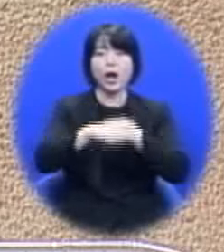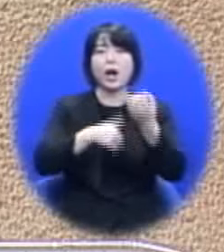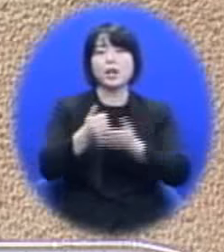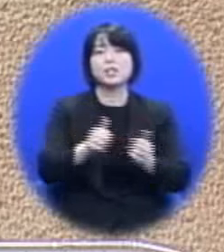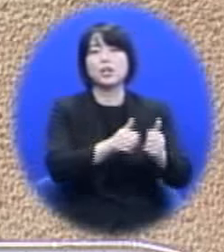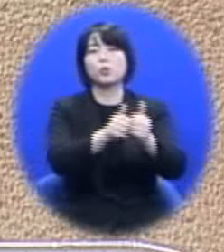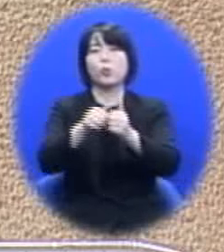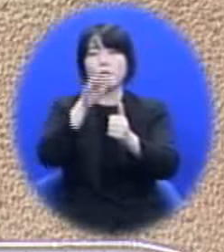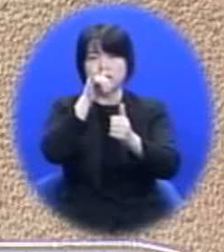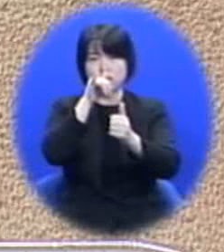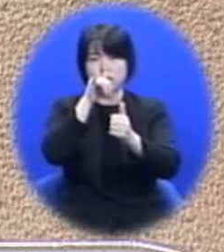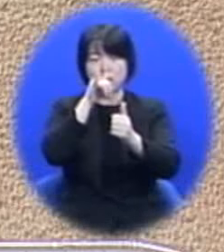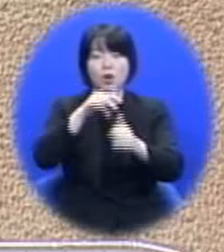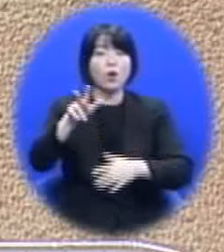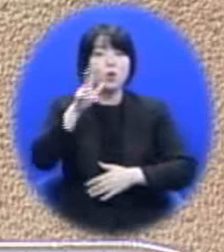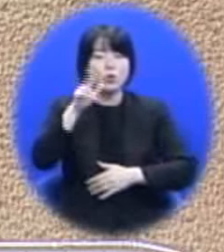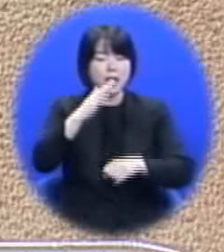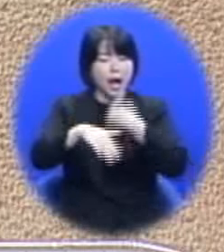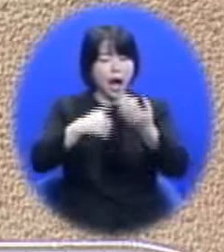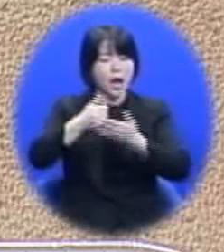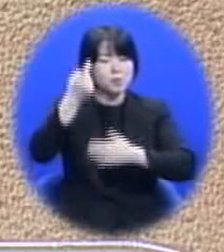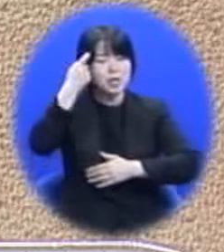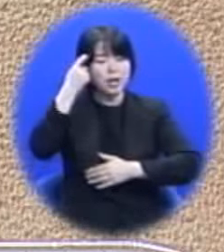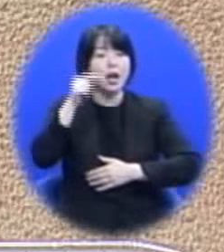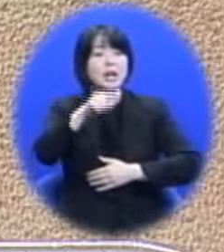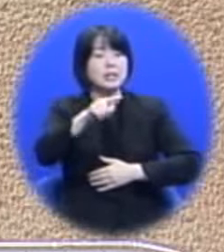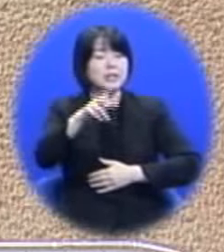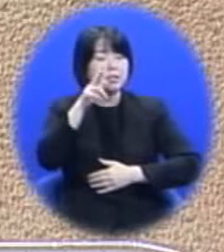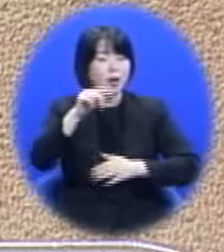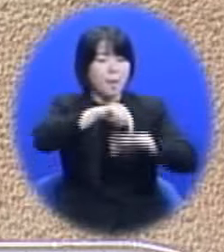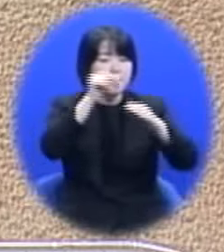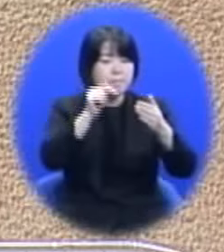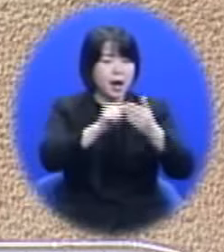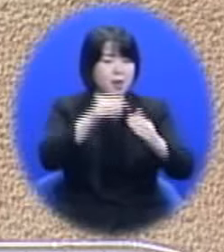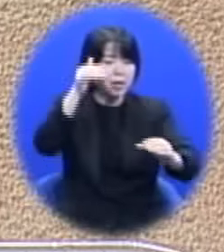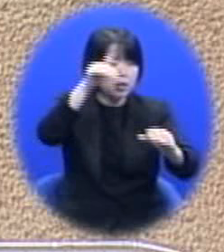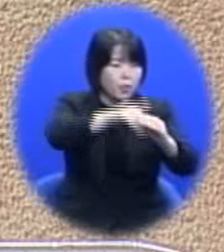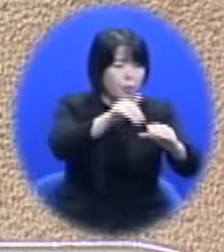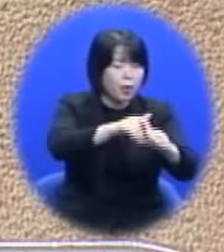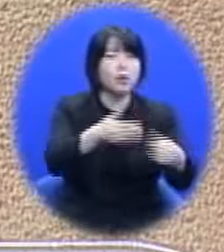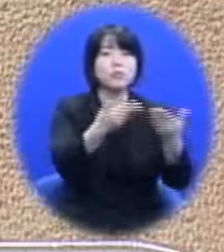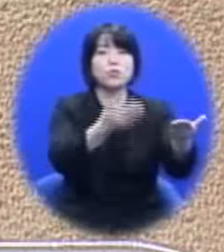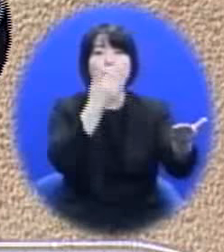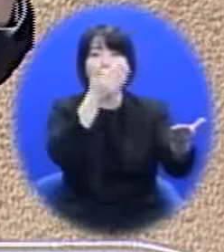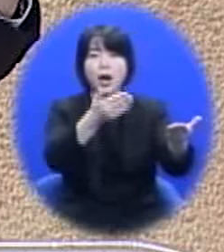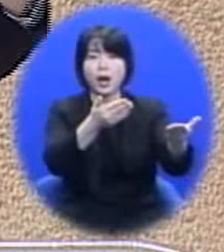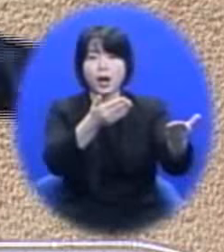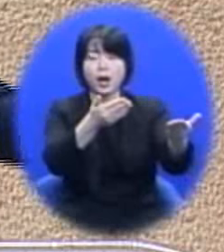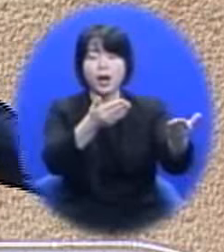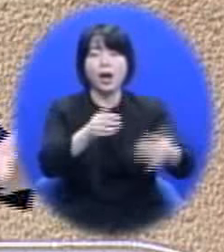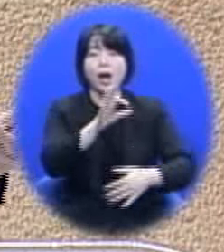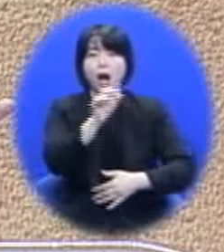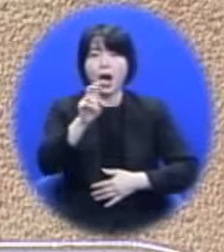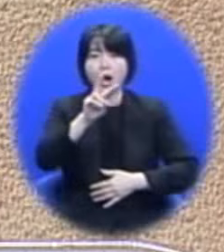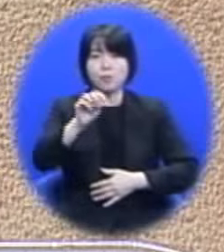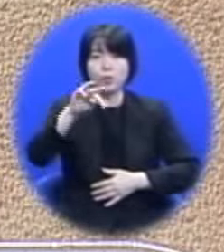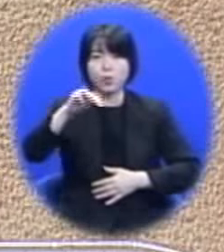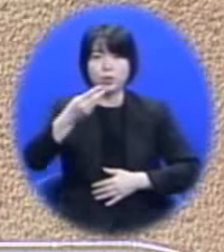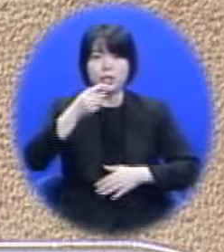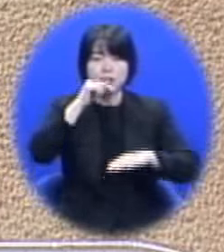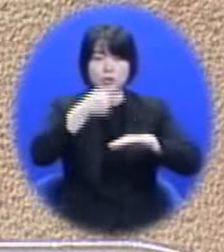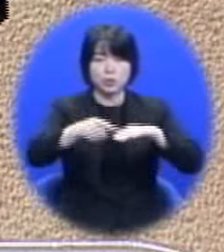하나님께서 여호수아에게 하나님의 생각을 마음에 집어넣어 주실 수가 있었어요. 아모리 족속을 다 진멸하기